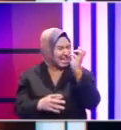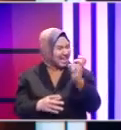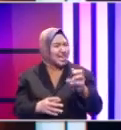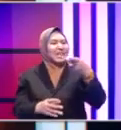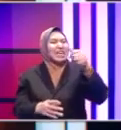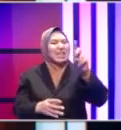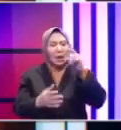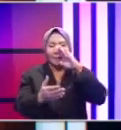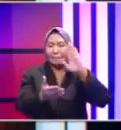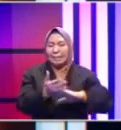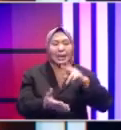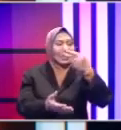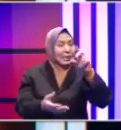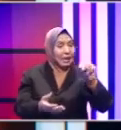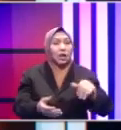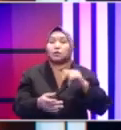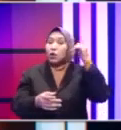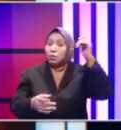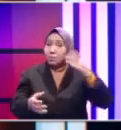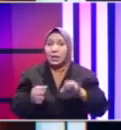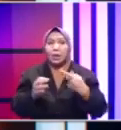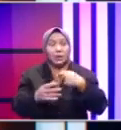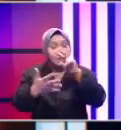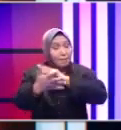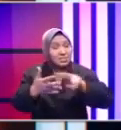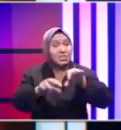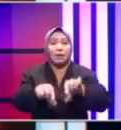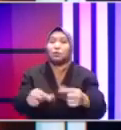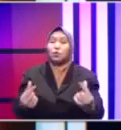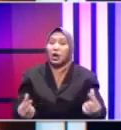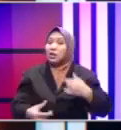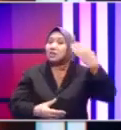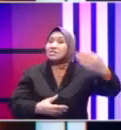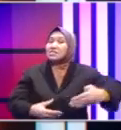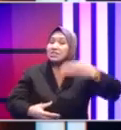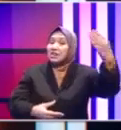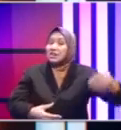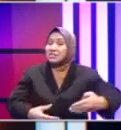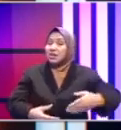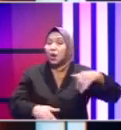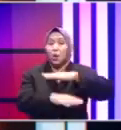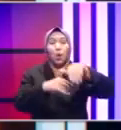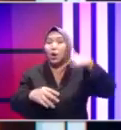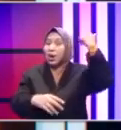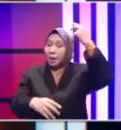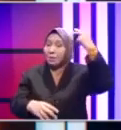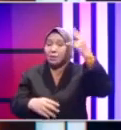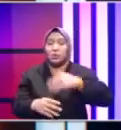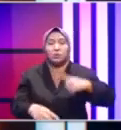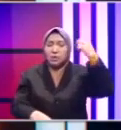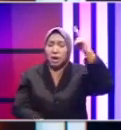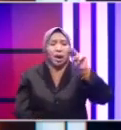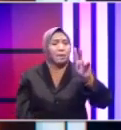orang-orang yang sebelum mereka telah dihina tonton kalau kita baca di dalam Alquran sejarah-sejarah para Anbiya terlebih dahulu Nabi